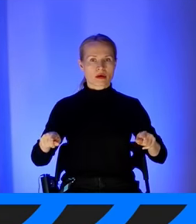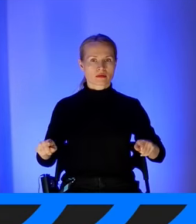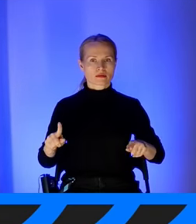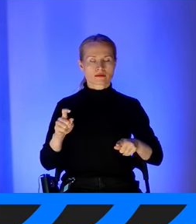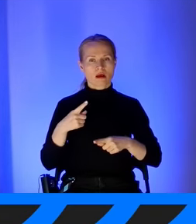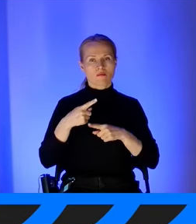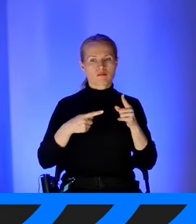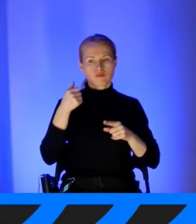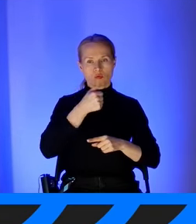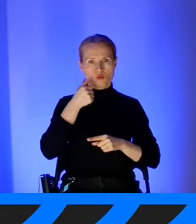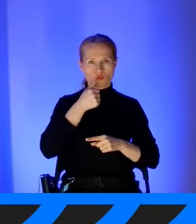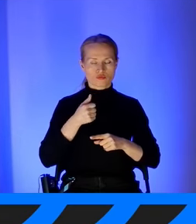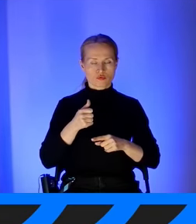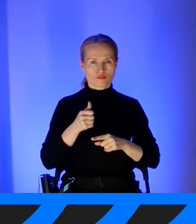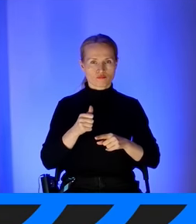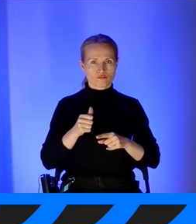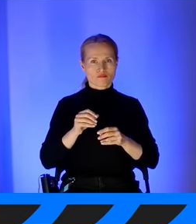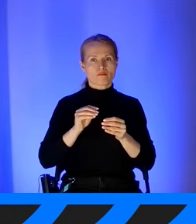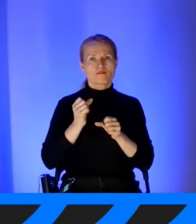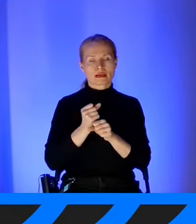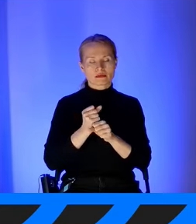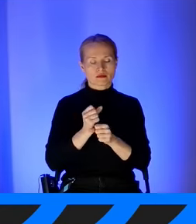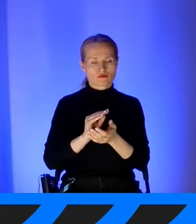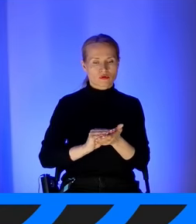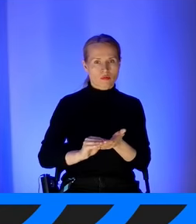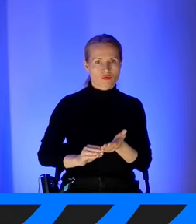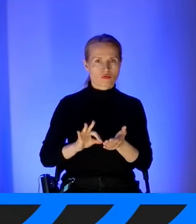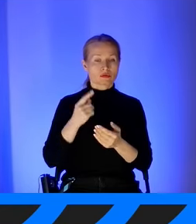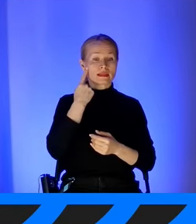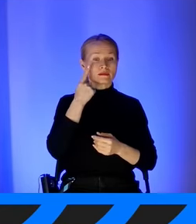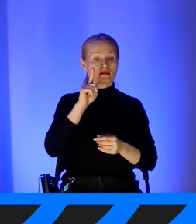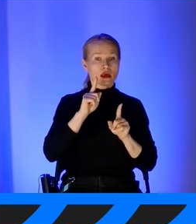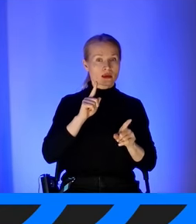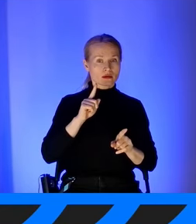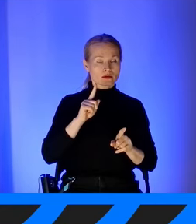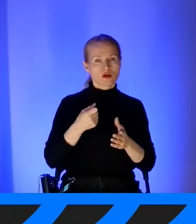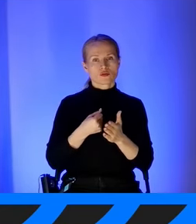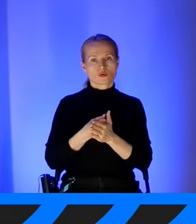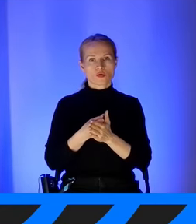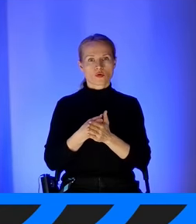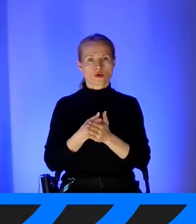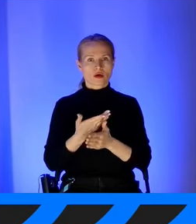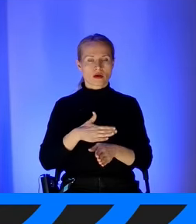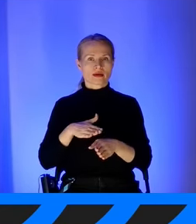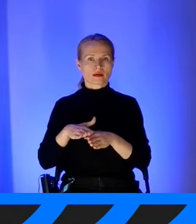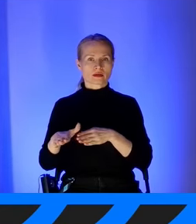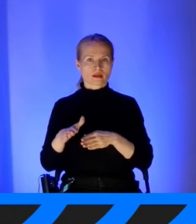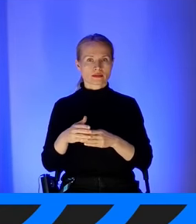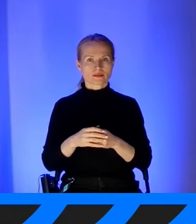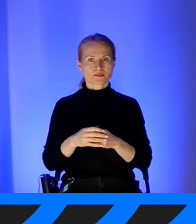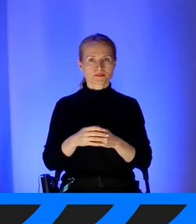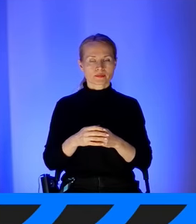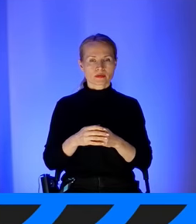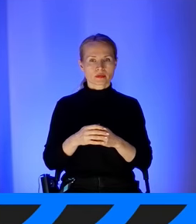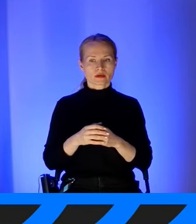полгода проделали вот эту работу от идеи что давайте пруф онм нап до реализации где